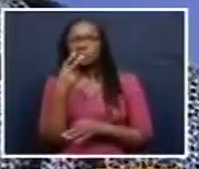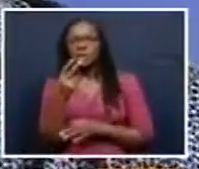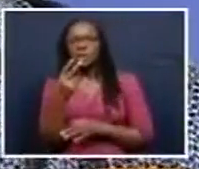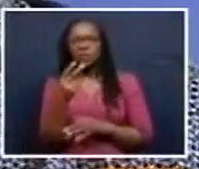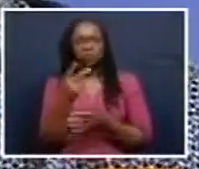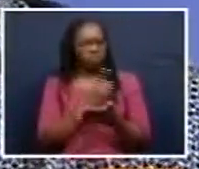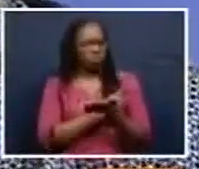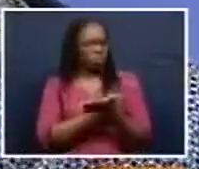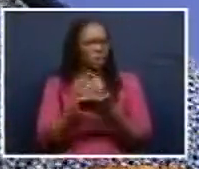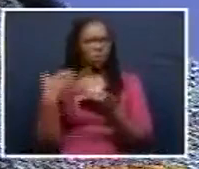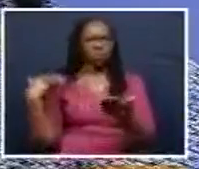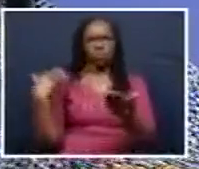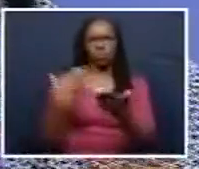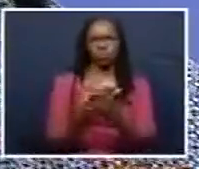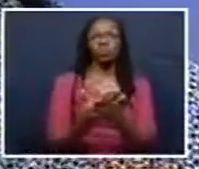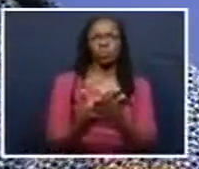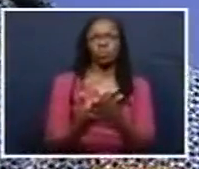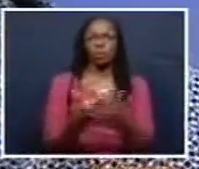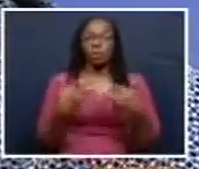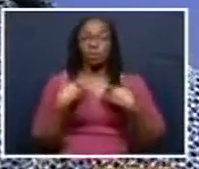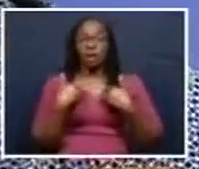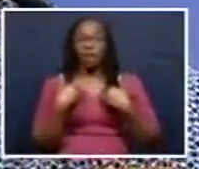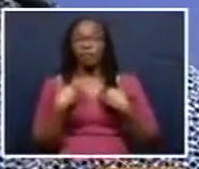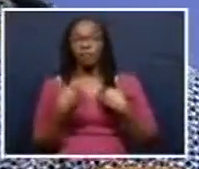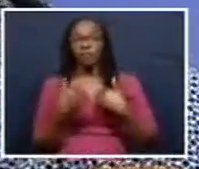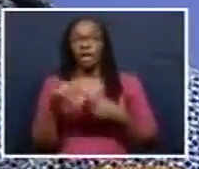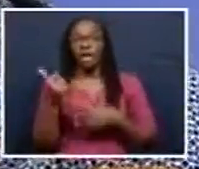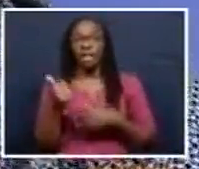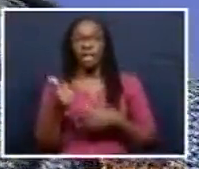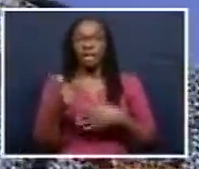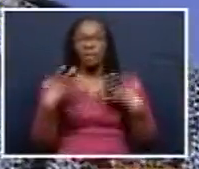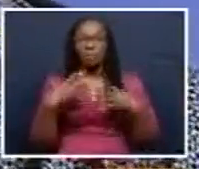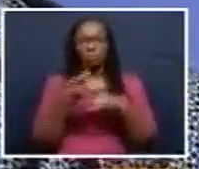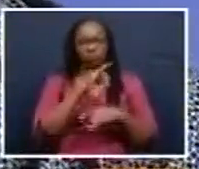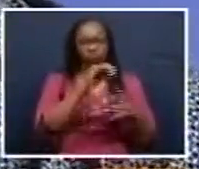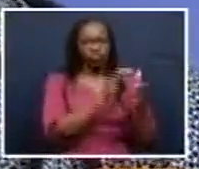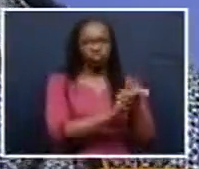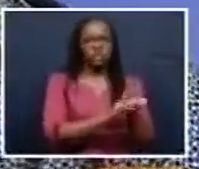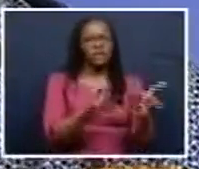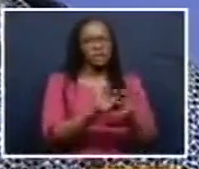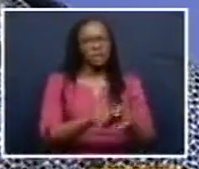zimepita kuna waongozi wa upande wa Jubilee walifukuzwa mahali pengine